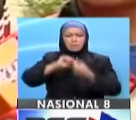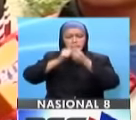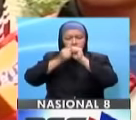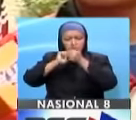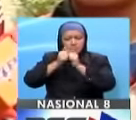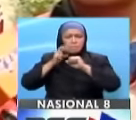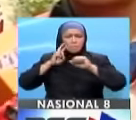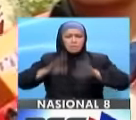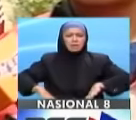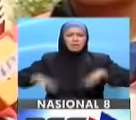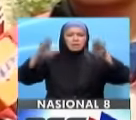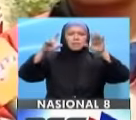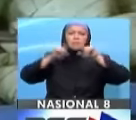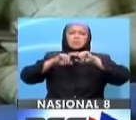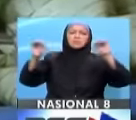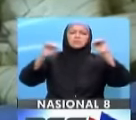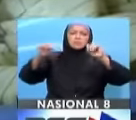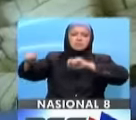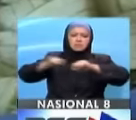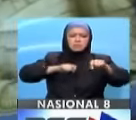tindakan agresif daripada kerajaan negeri.